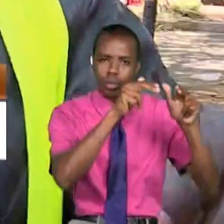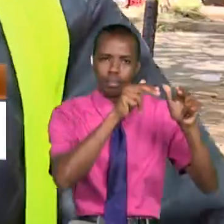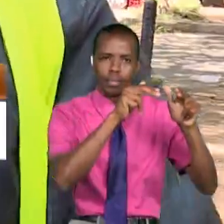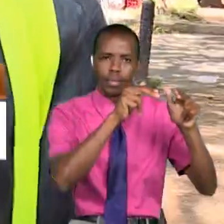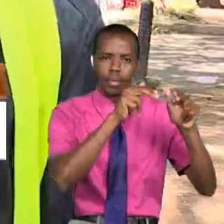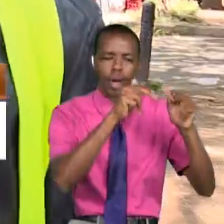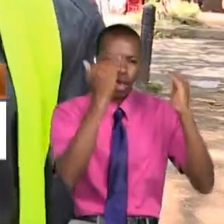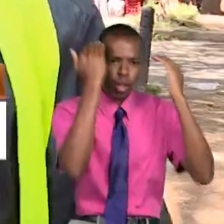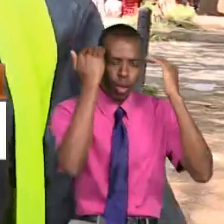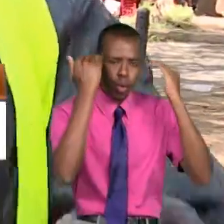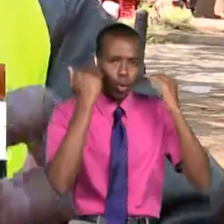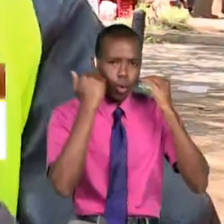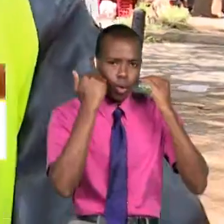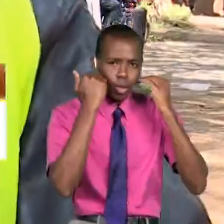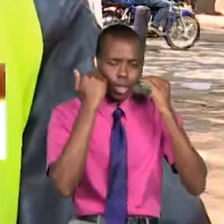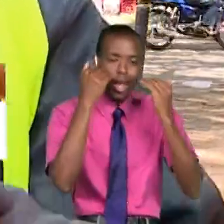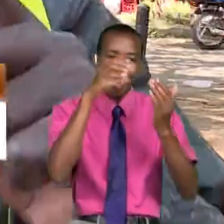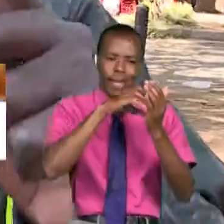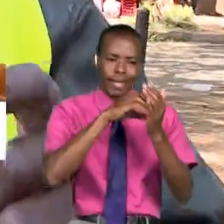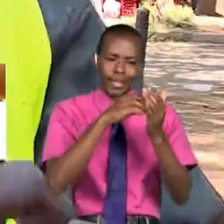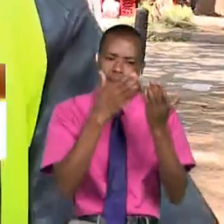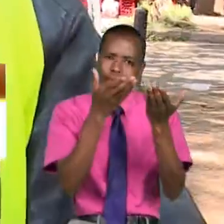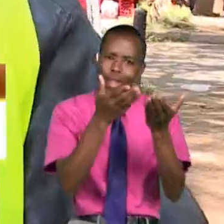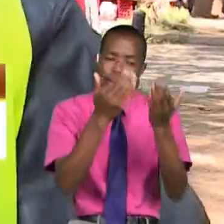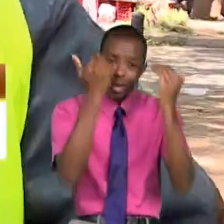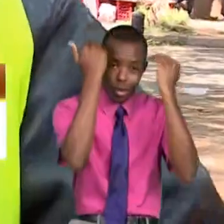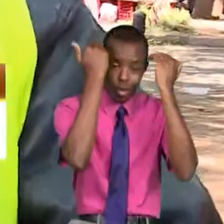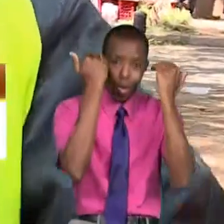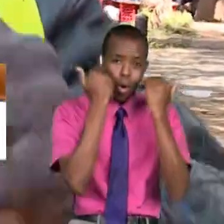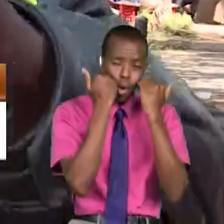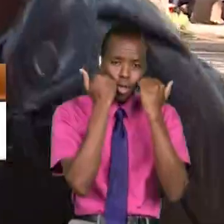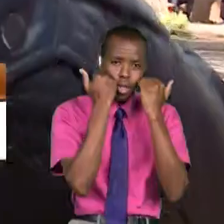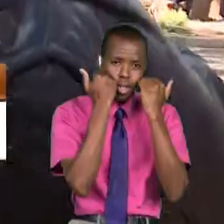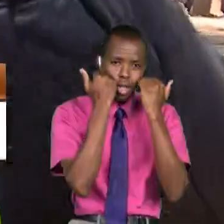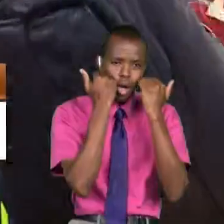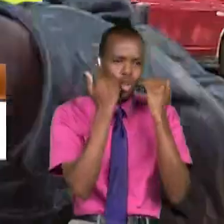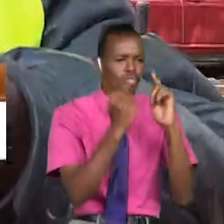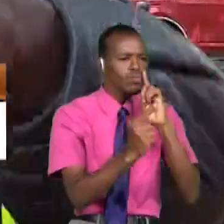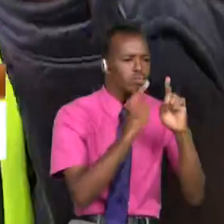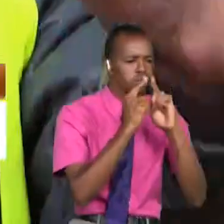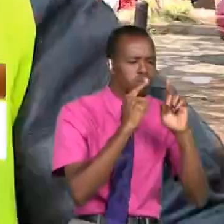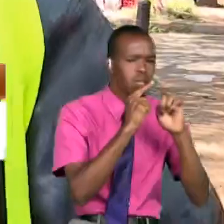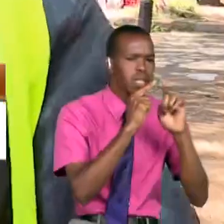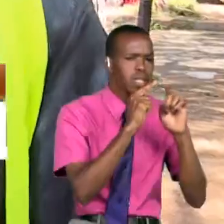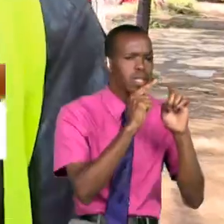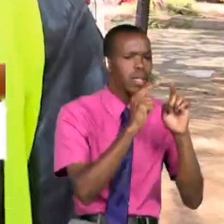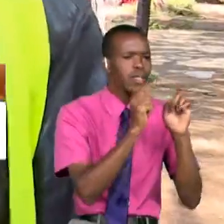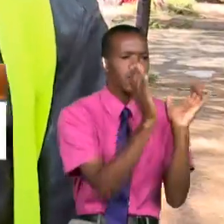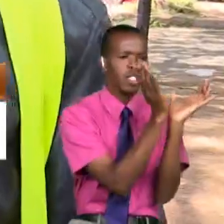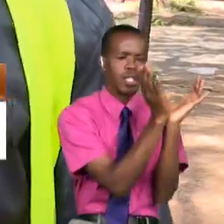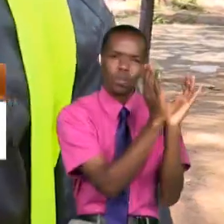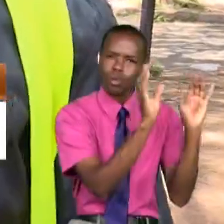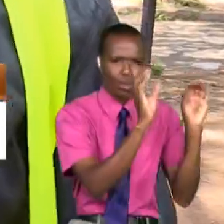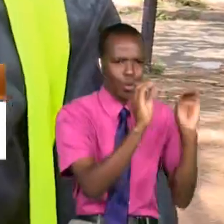mambo ya mahakama, kesi ambayo iko kotini haifai kusungumusiwa kwa kiwanja ama mahali popote pale,